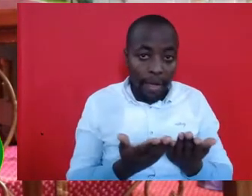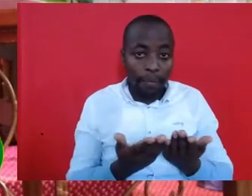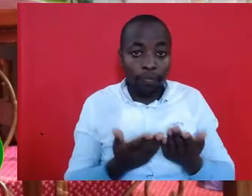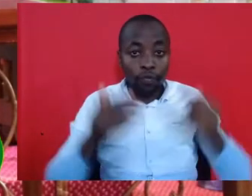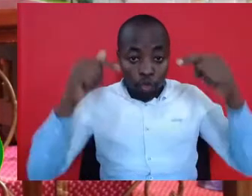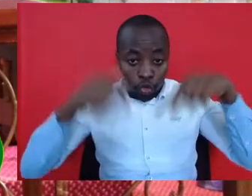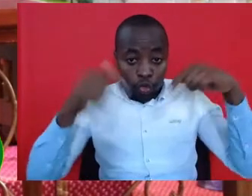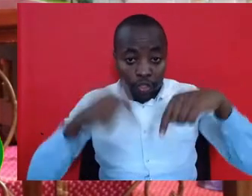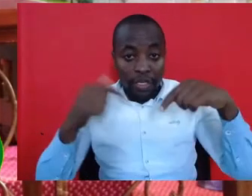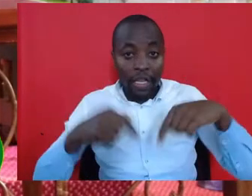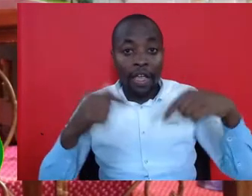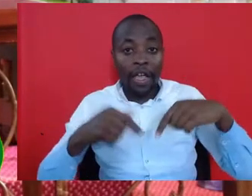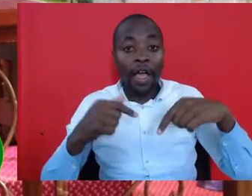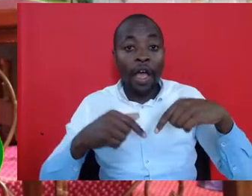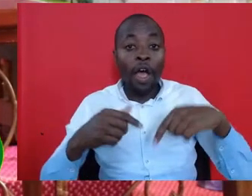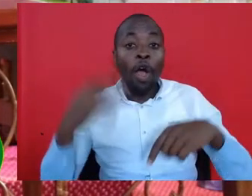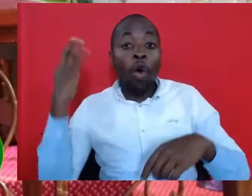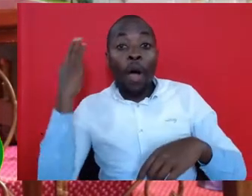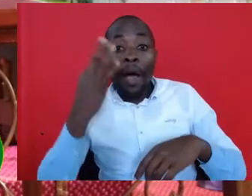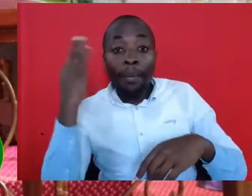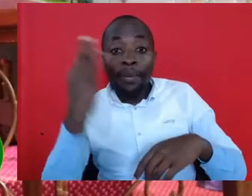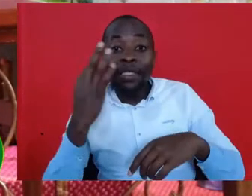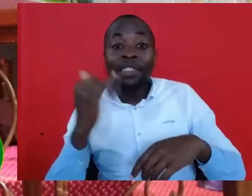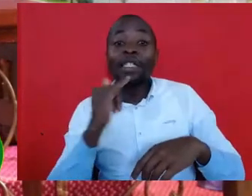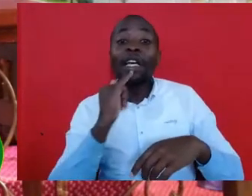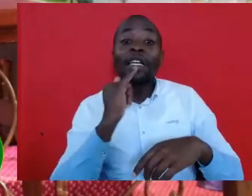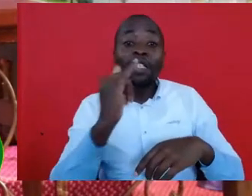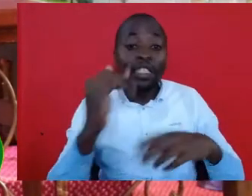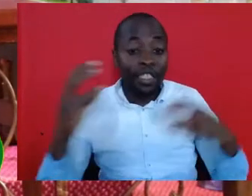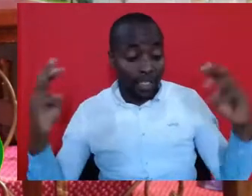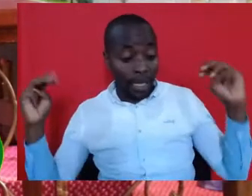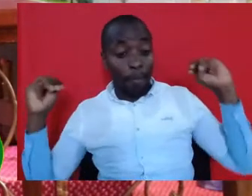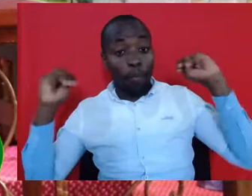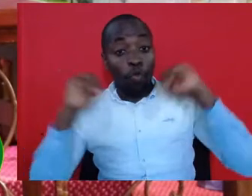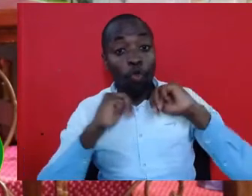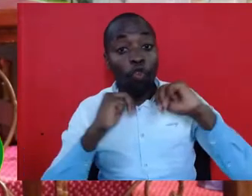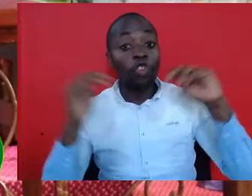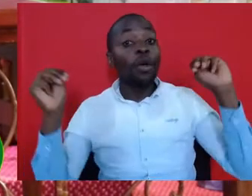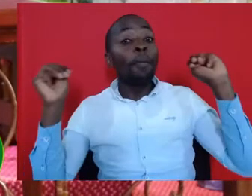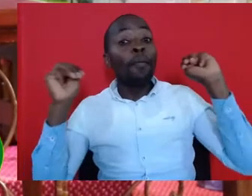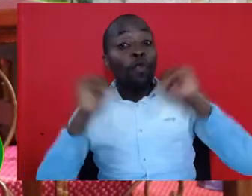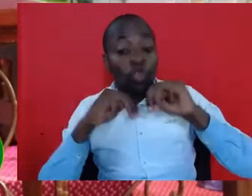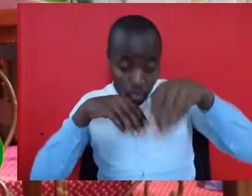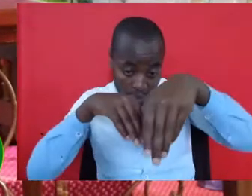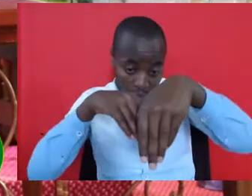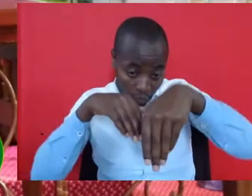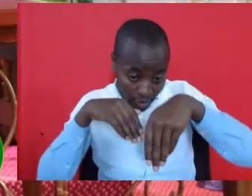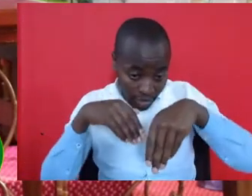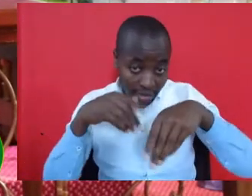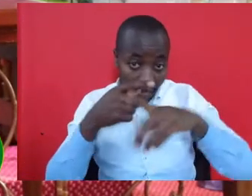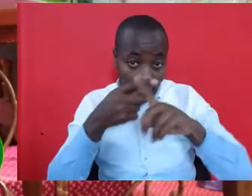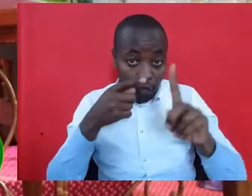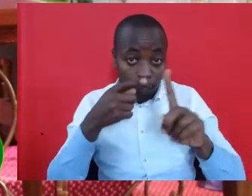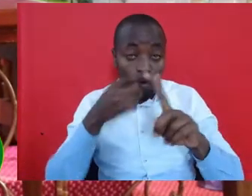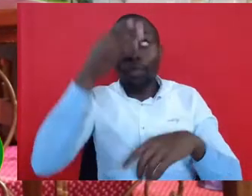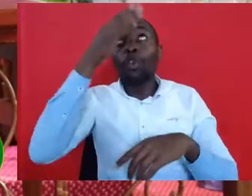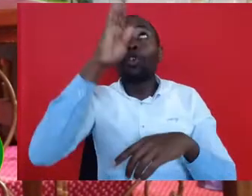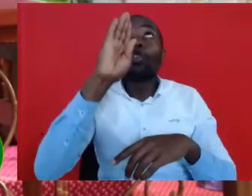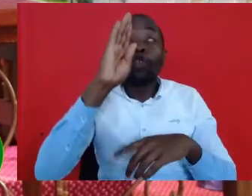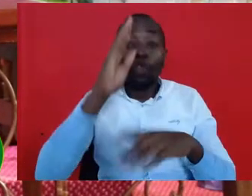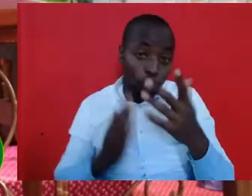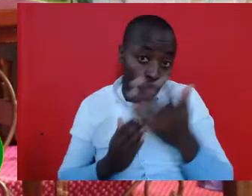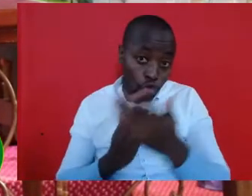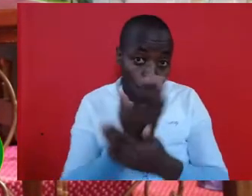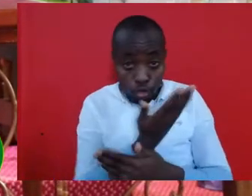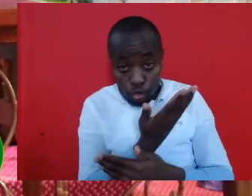mhubiri wetu ni Canon Provost. Canon, tusubiri kutoka kwako. Karibu sana na tunashukuru